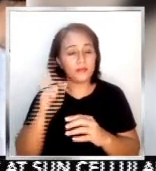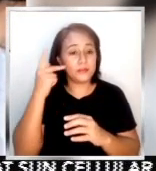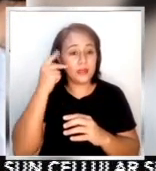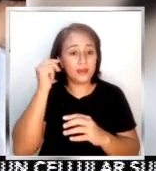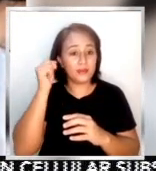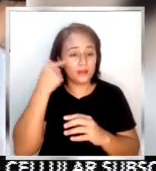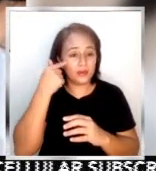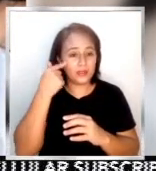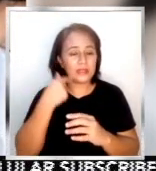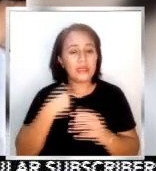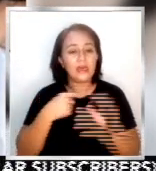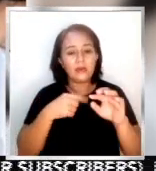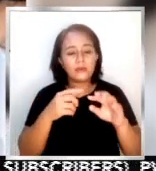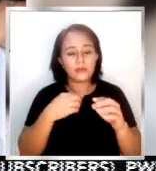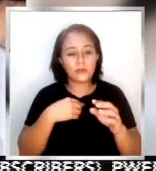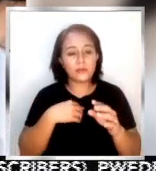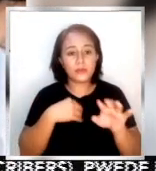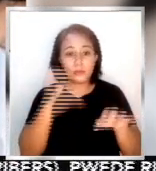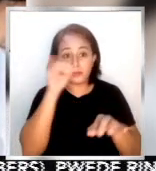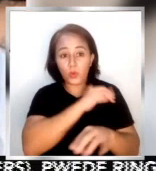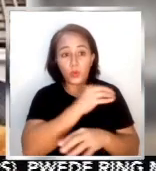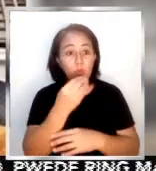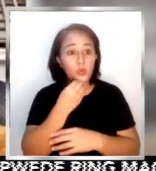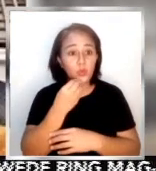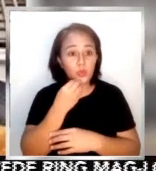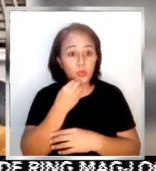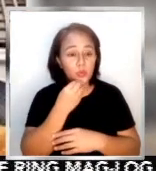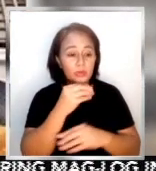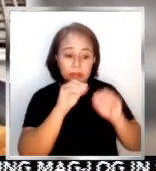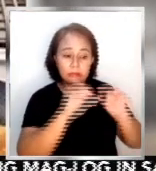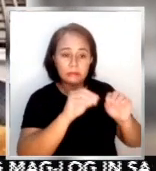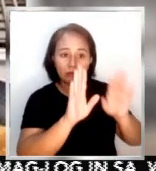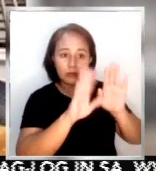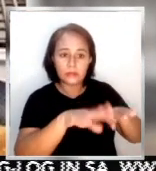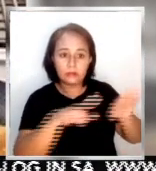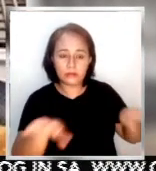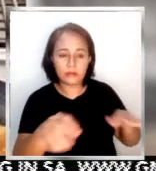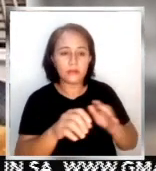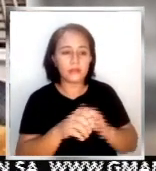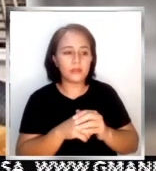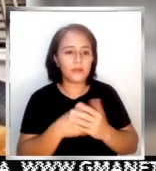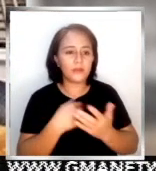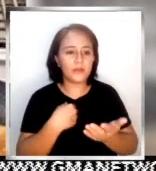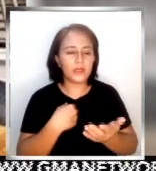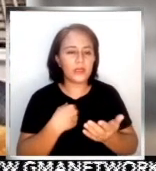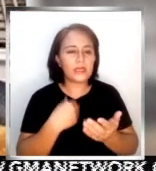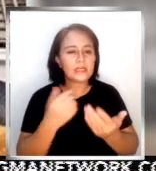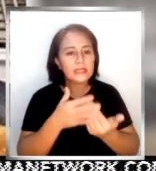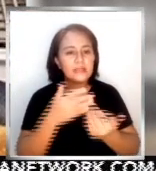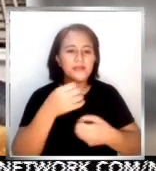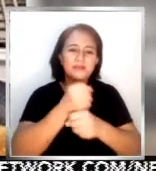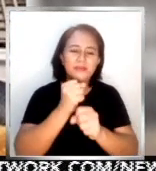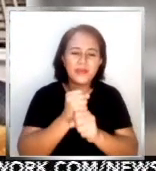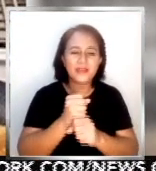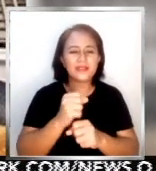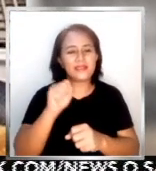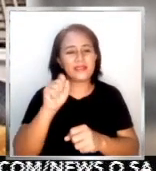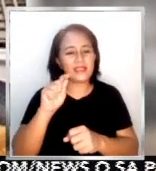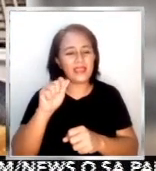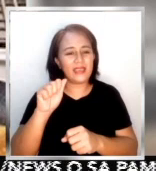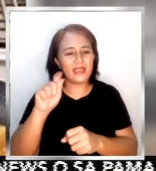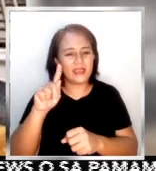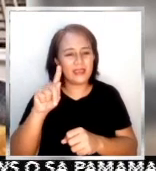o leftovers ang itinuturo sa mga anak. Tulad ng easy-to-do steak rice, nagamit ang natirang taba ng bulalo at